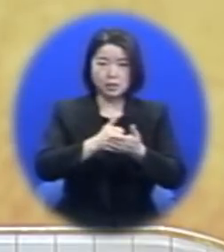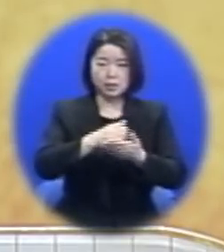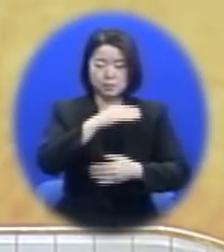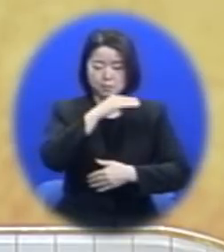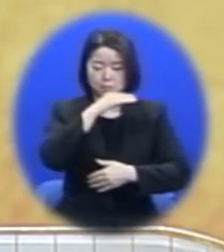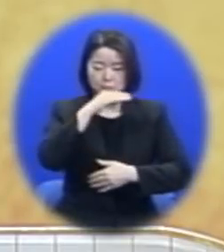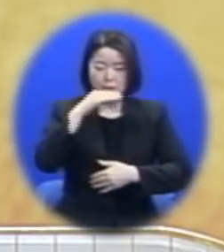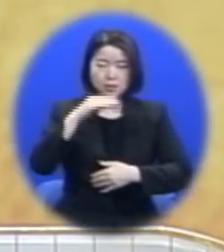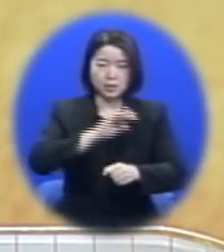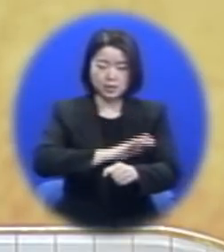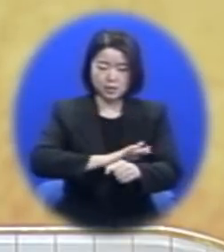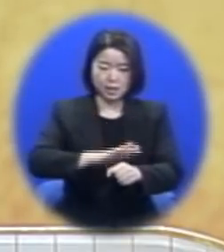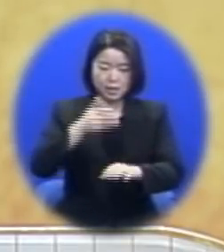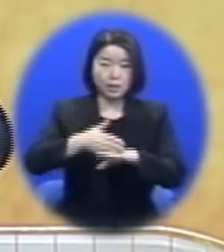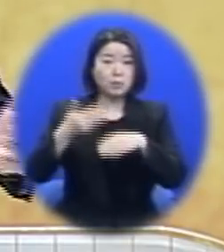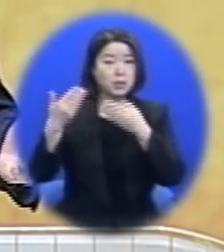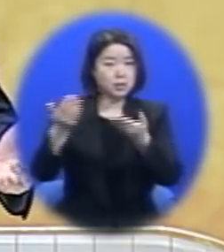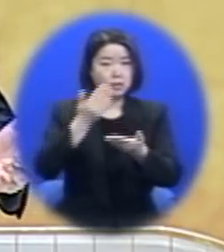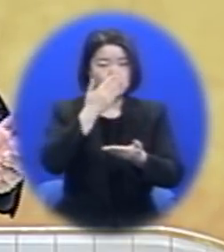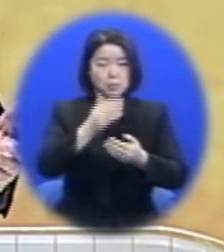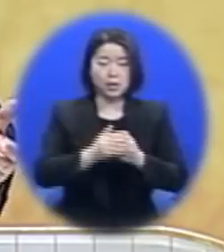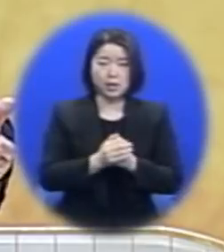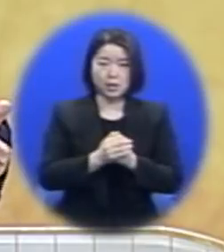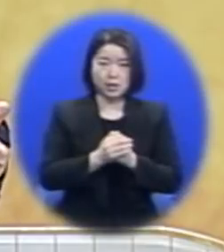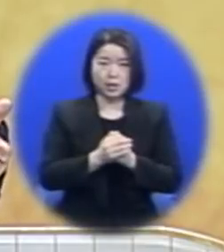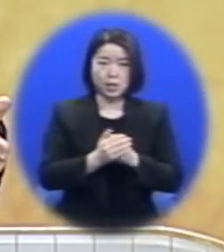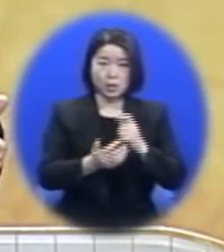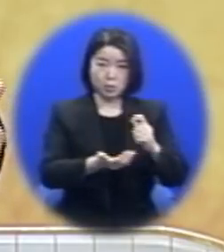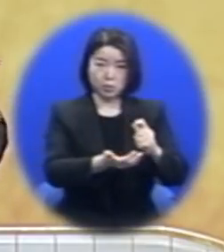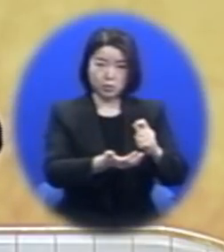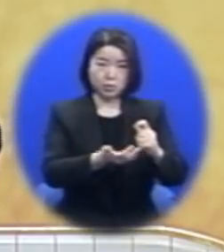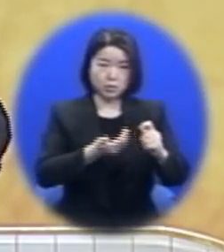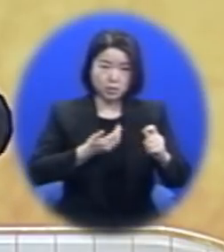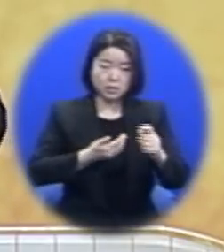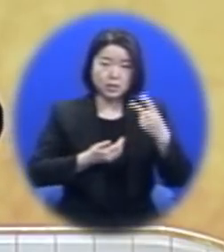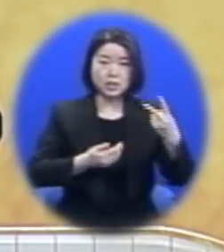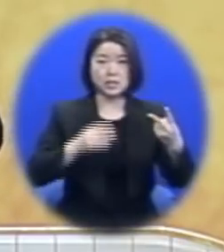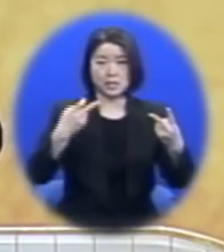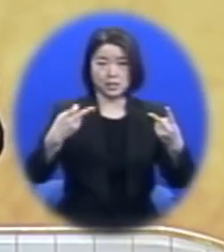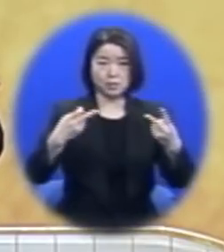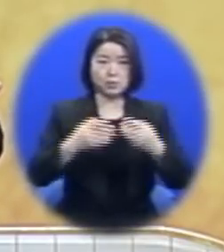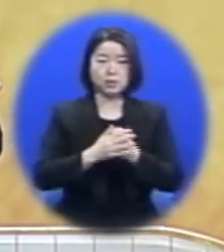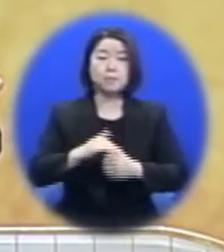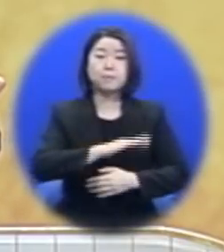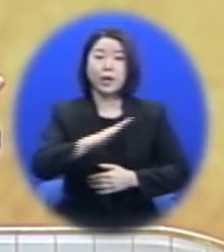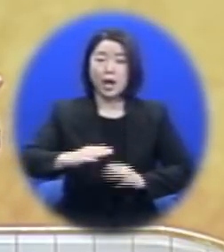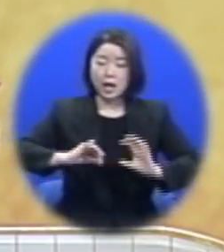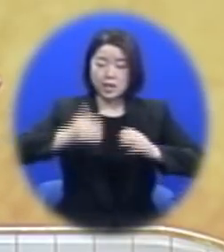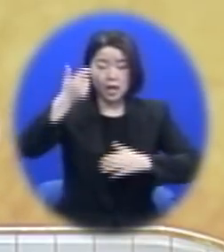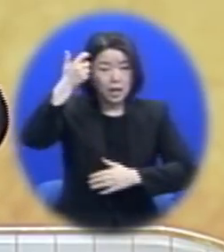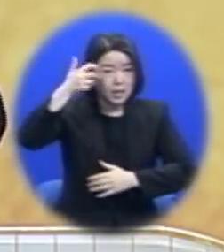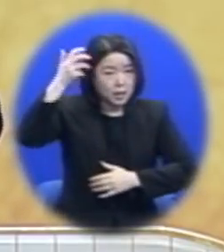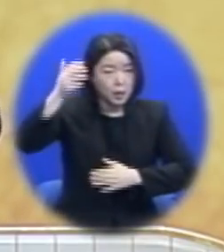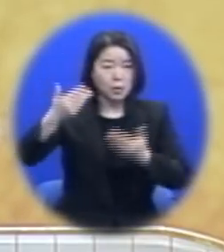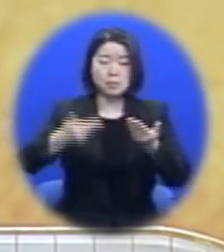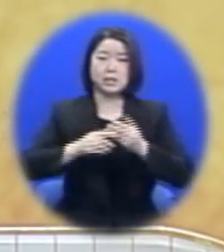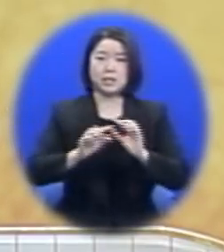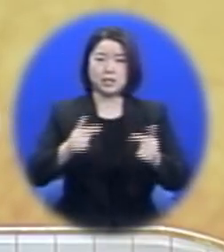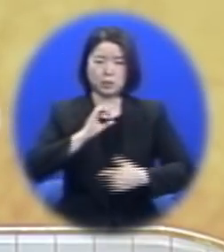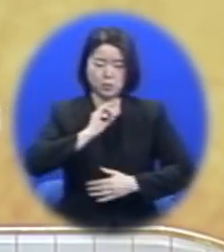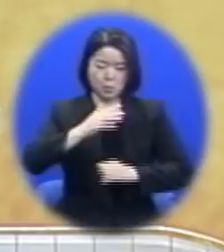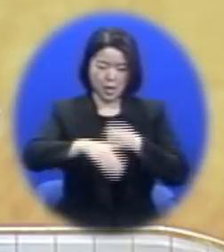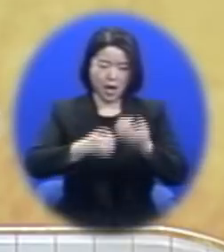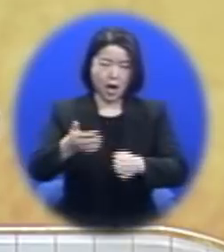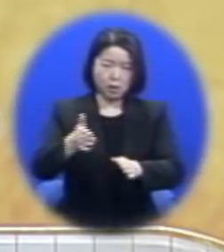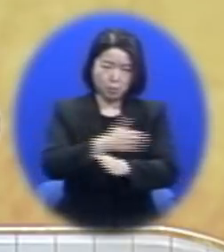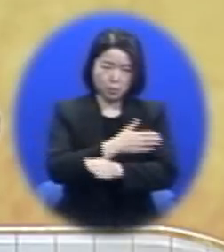수가 있습니다. 고린도전서 2장 12절에 우리가 세상의 영을 받지 아니하고 오직 하나님으로부터